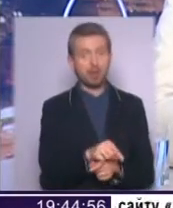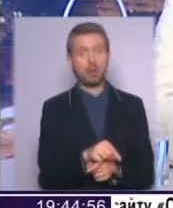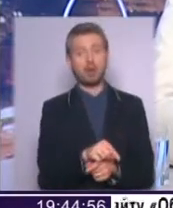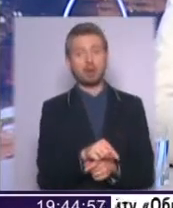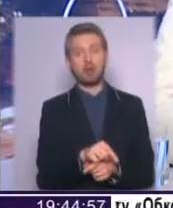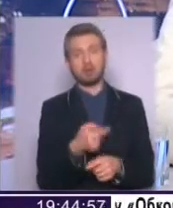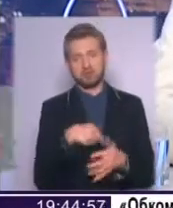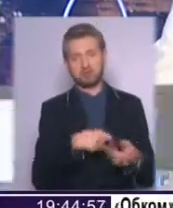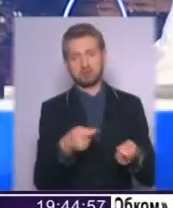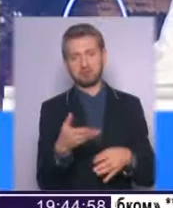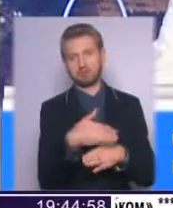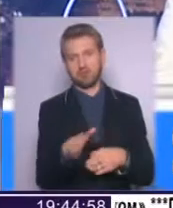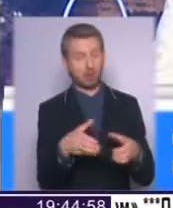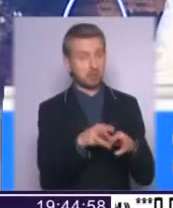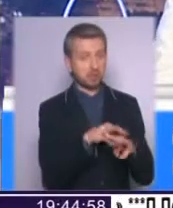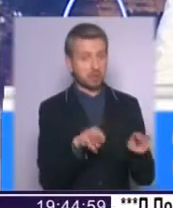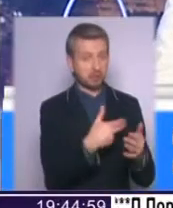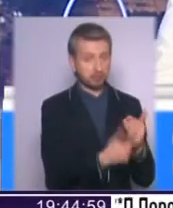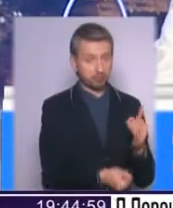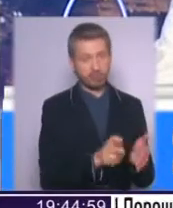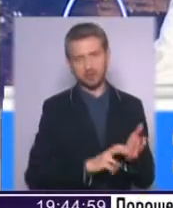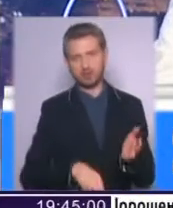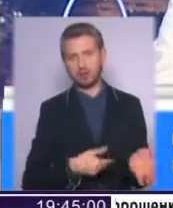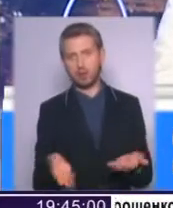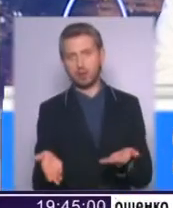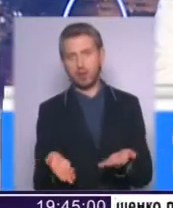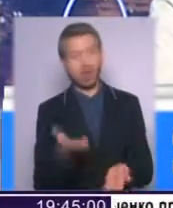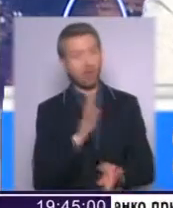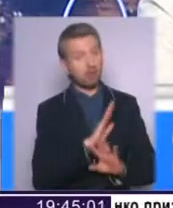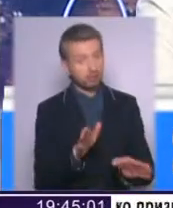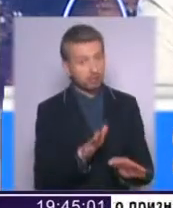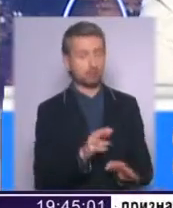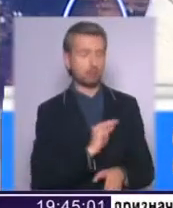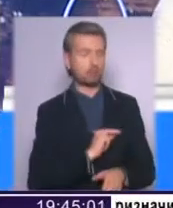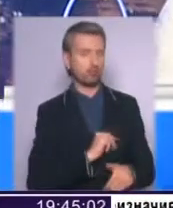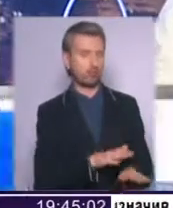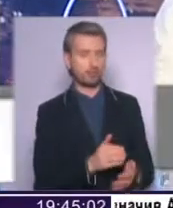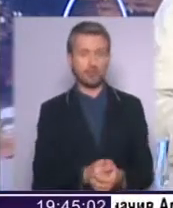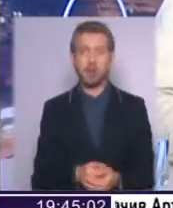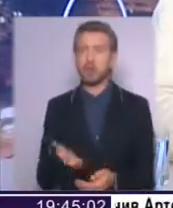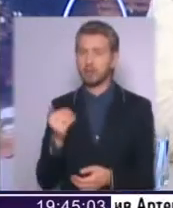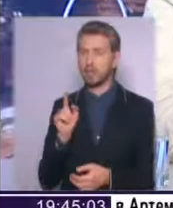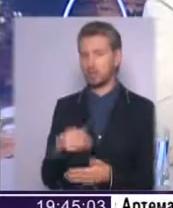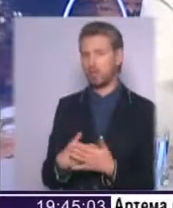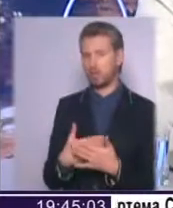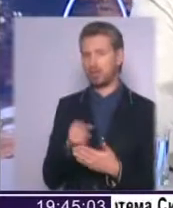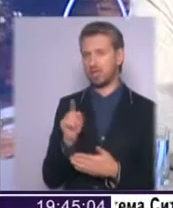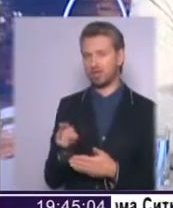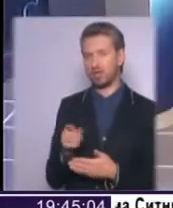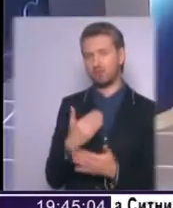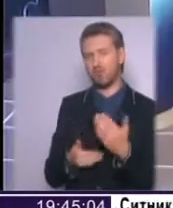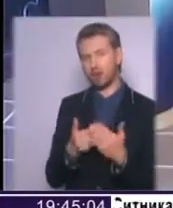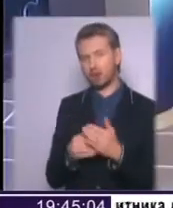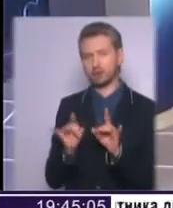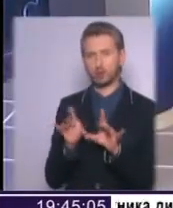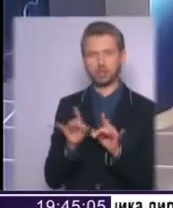усунена. Кабінет міністрів не справляється, будь ласка, відставку. А ні, будь ласка, працюйте. Ну давайте от на цьому конкретному прикладі ви порадите,